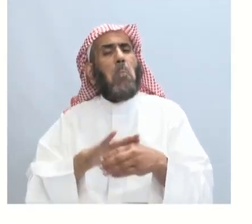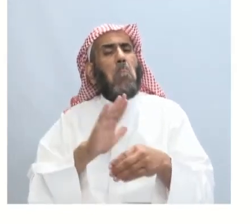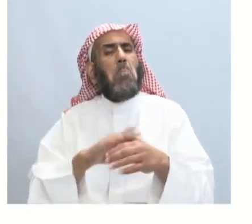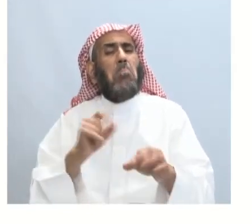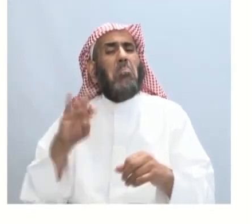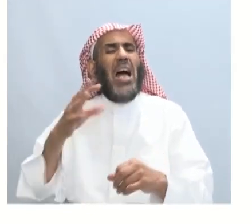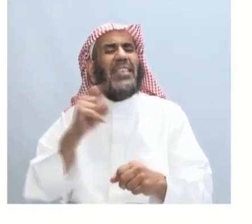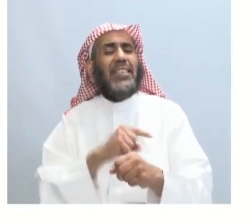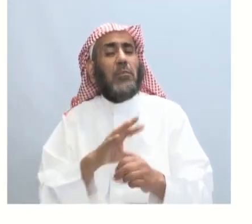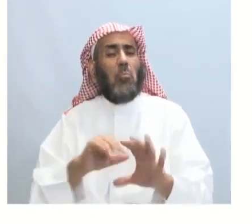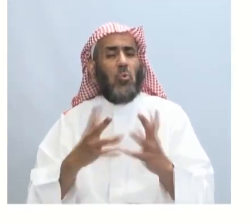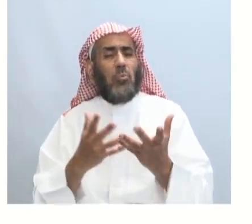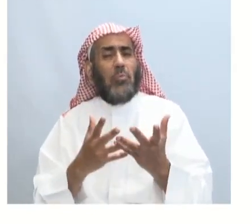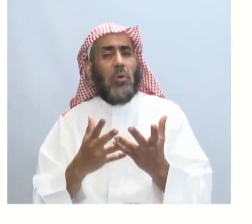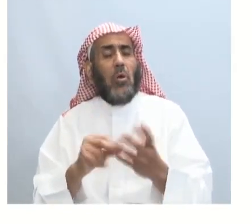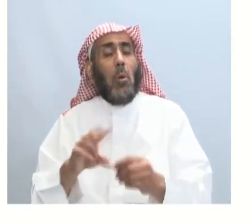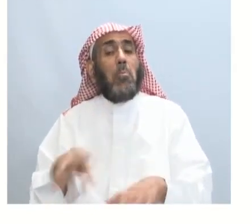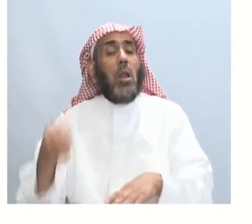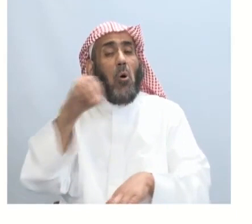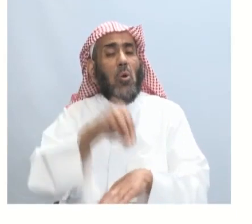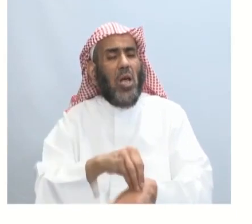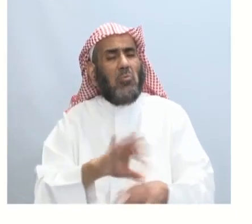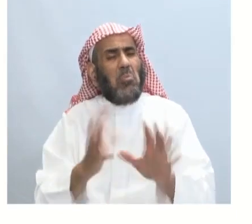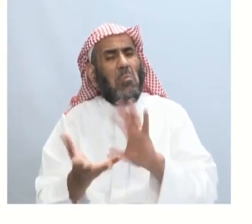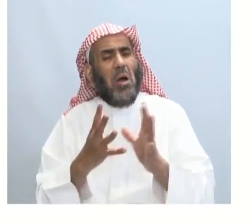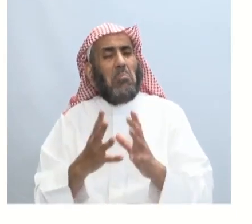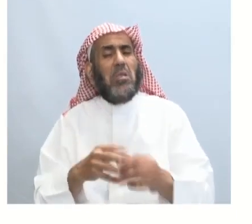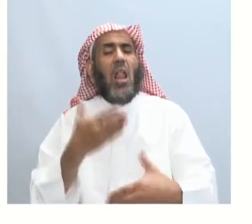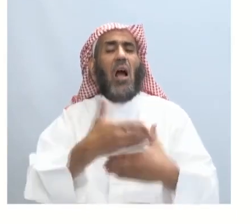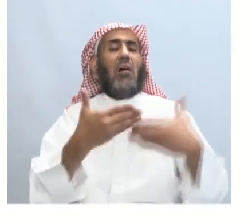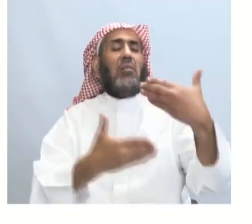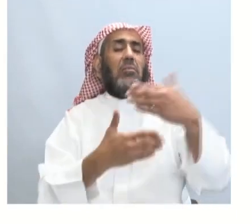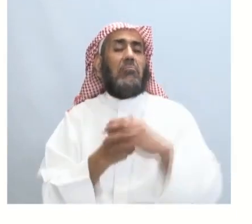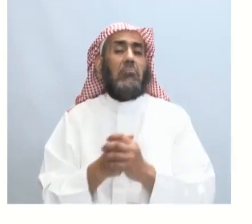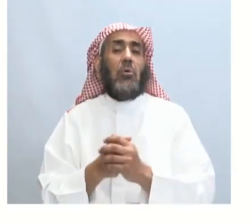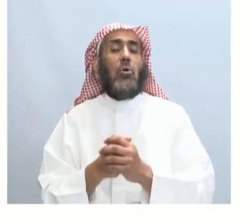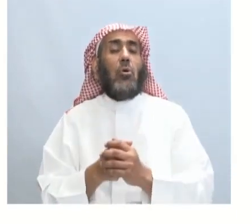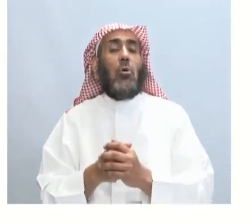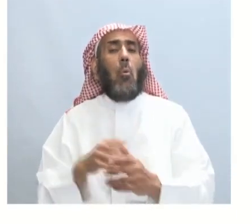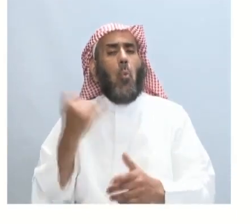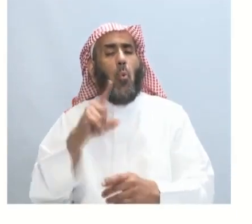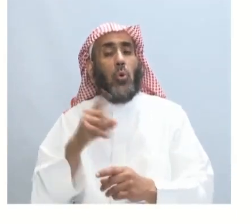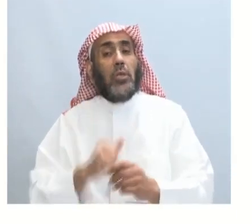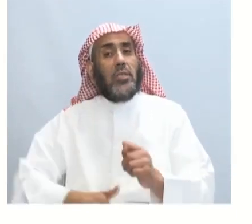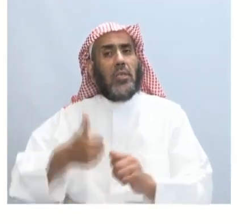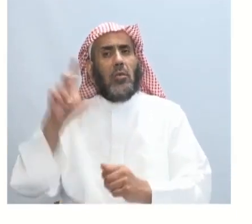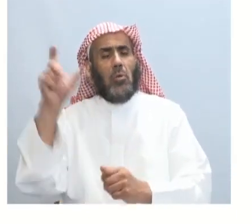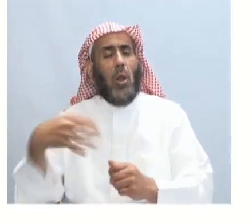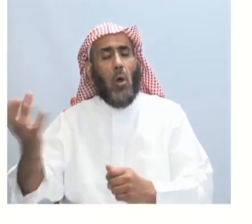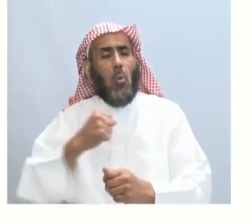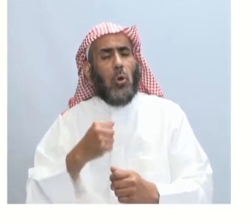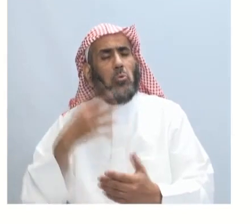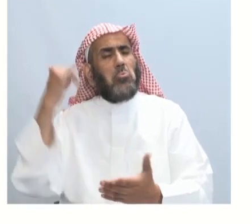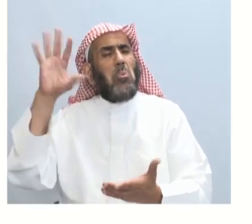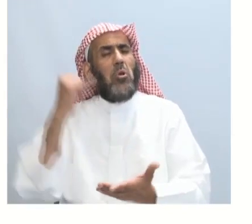الشيء المادي ربما يكون من المنقولات وربما يكون من العقارات وبمقتضاها يستطيع صاحب الحق ممارسه